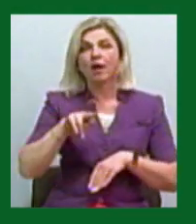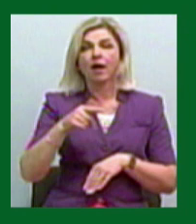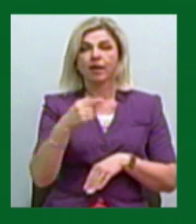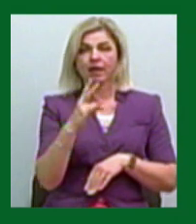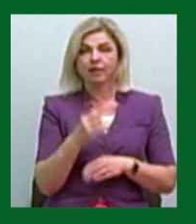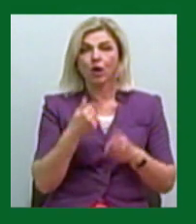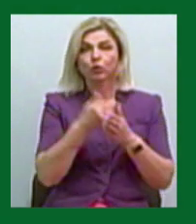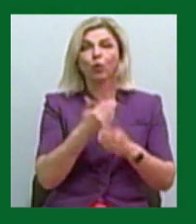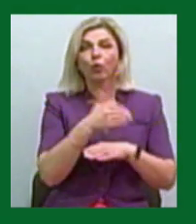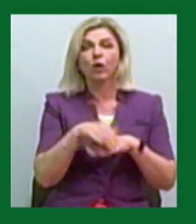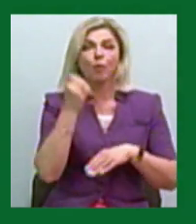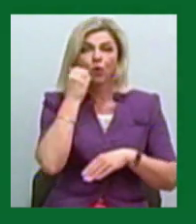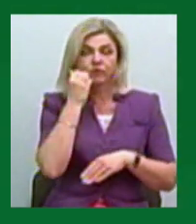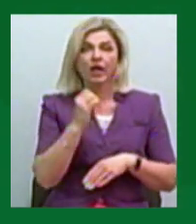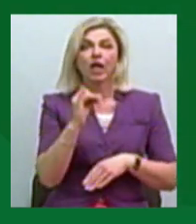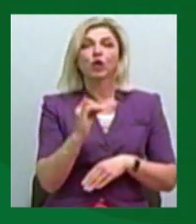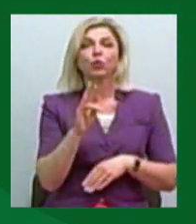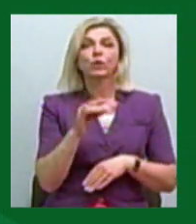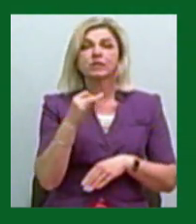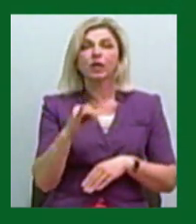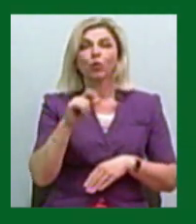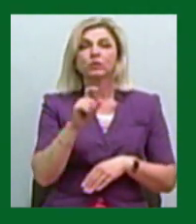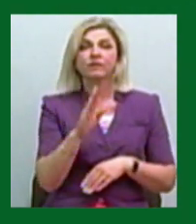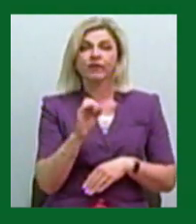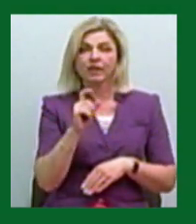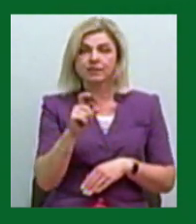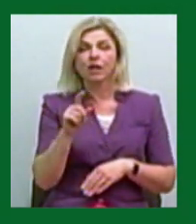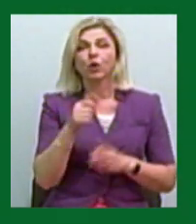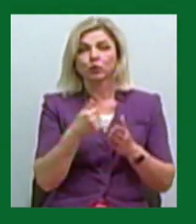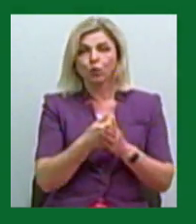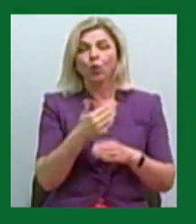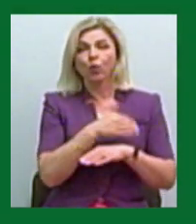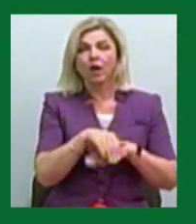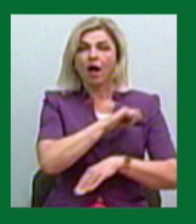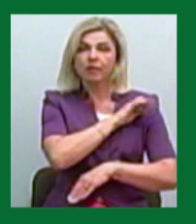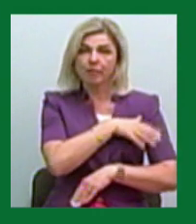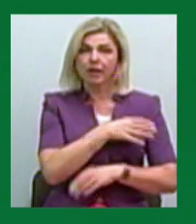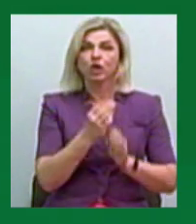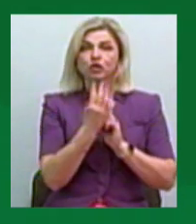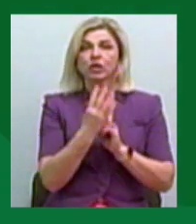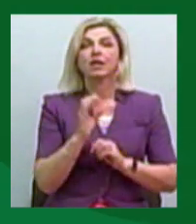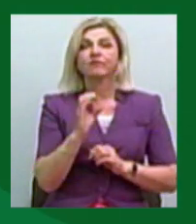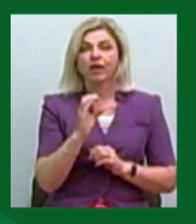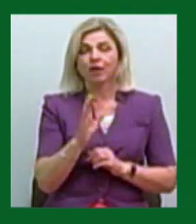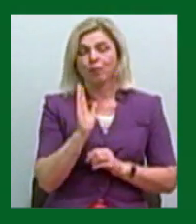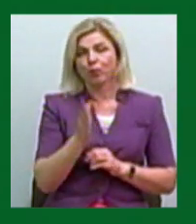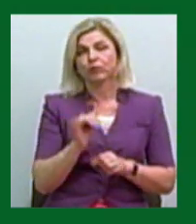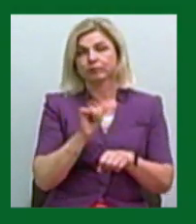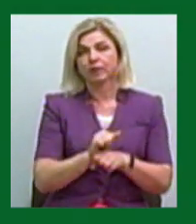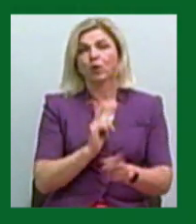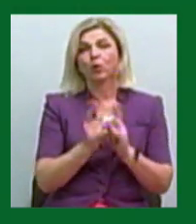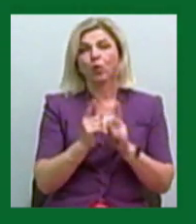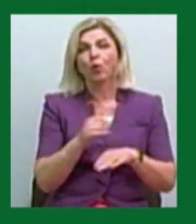вулиці Московської, на Інгульському узвозі від набережної до вулиці Адміральської. 14 вересня перекриють рух на